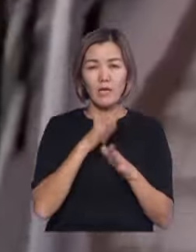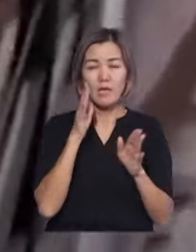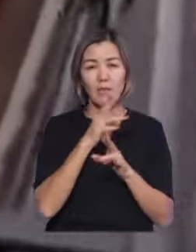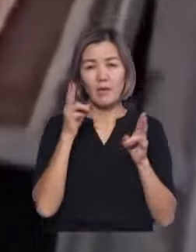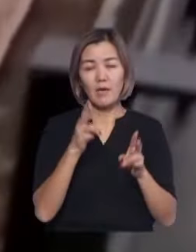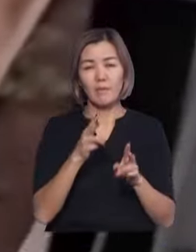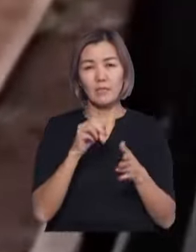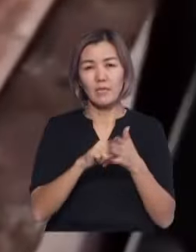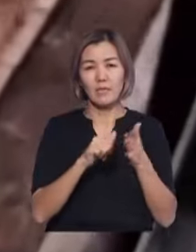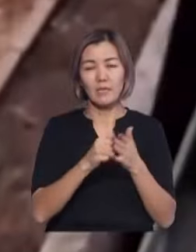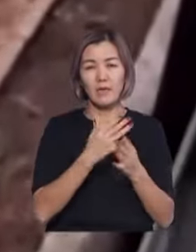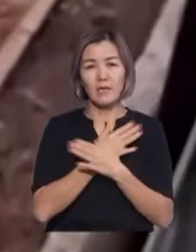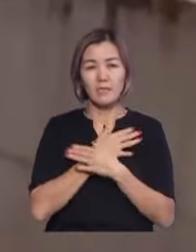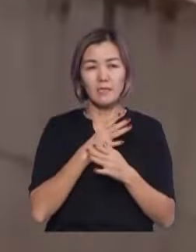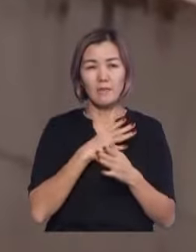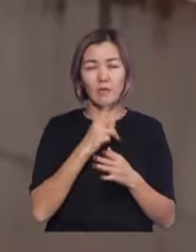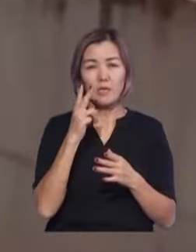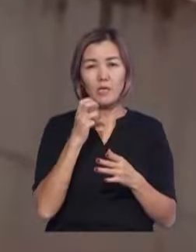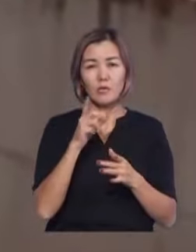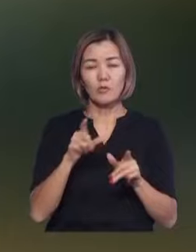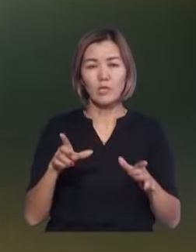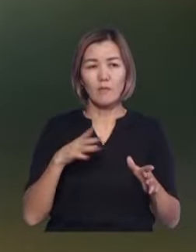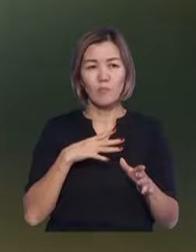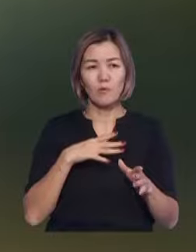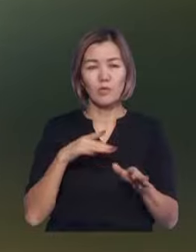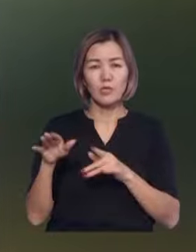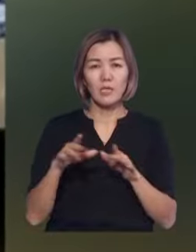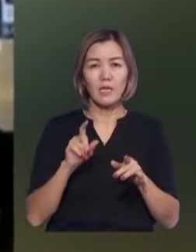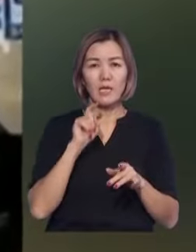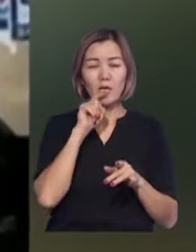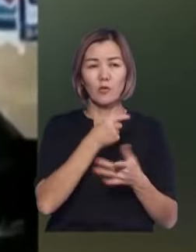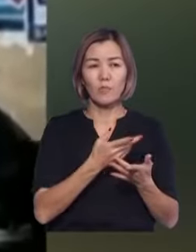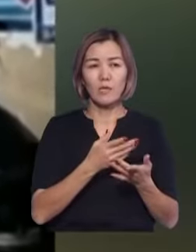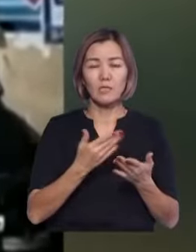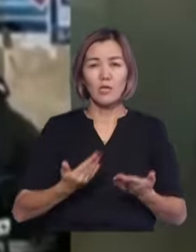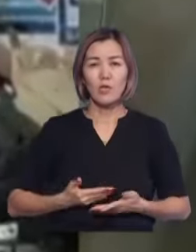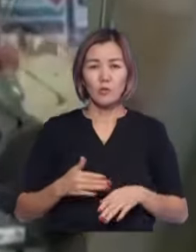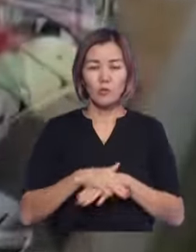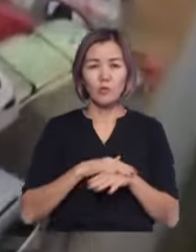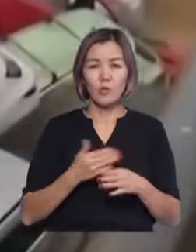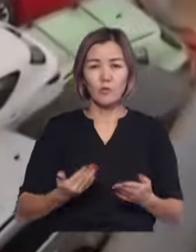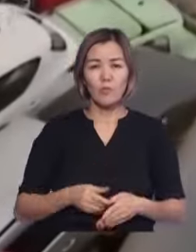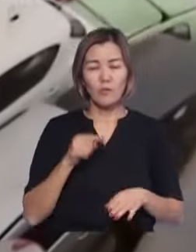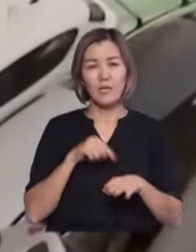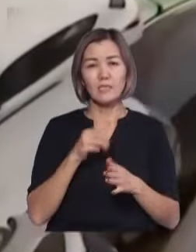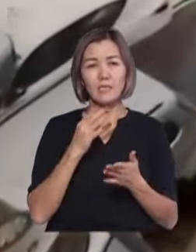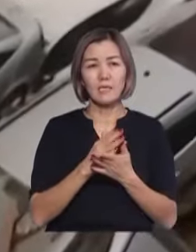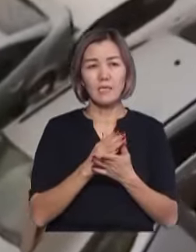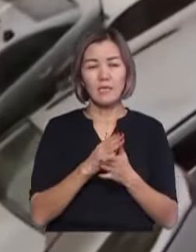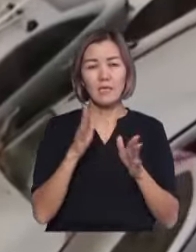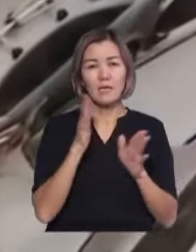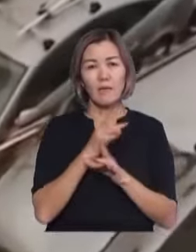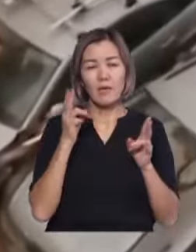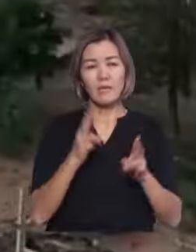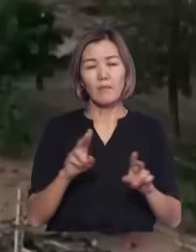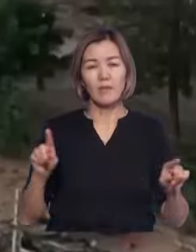апаттын салдарынан каза тапкандар саны 200'ден асты. Бул шара элдин экономикасына жана тургундардын өмүрүнө асир эткен табигый апаттан кийин